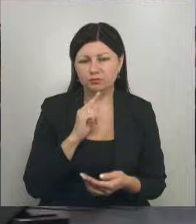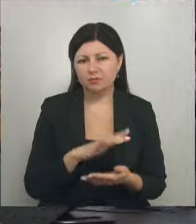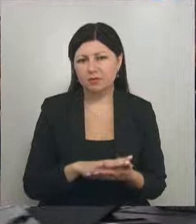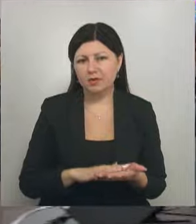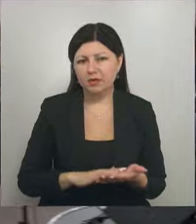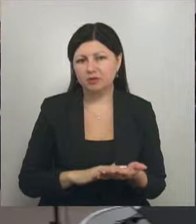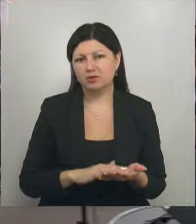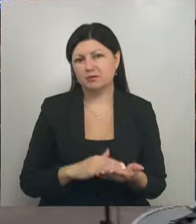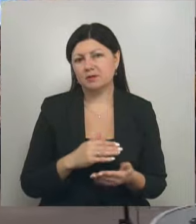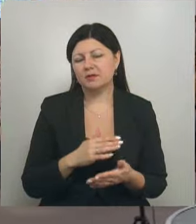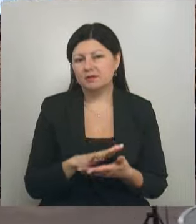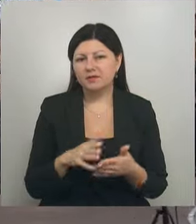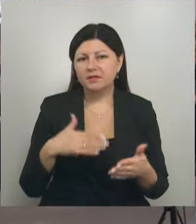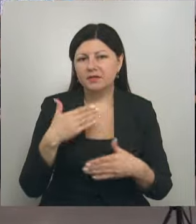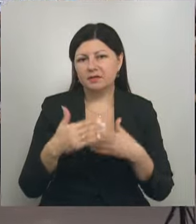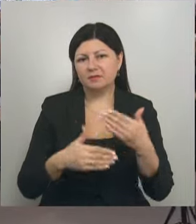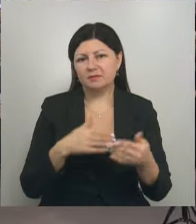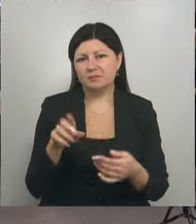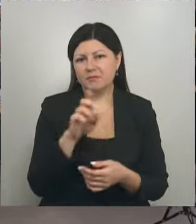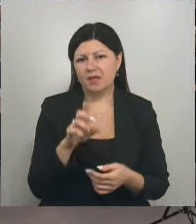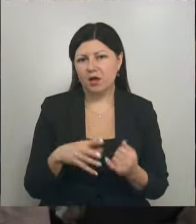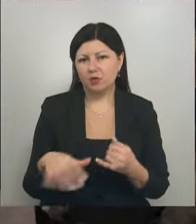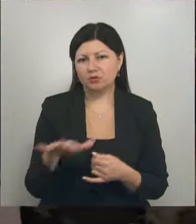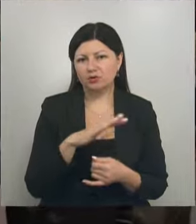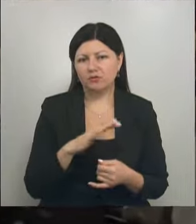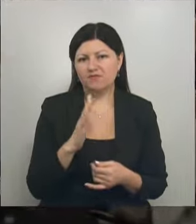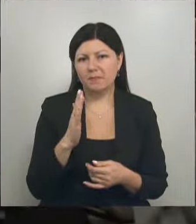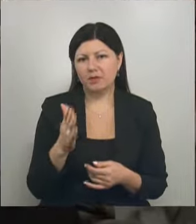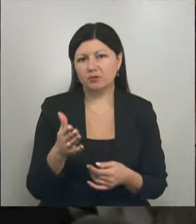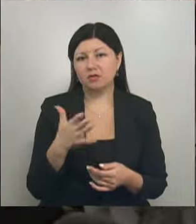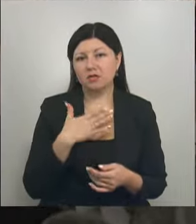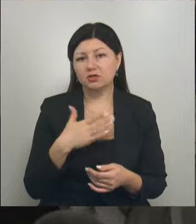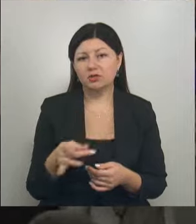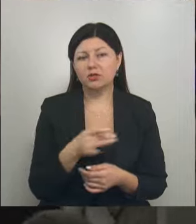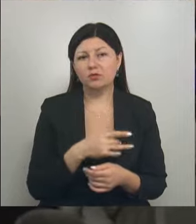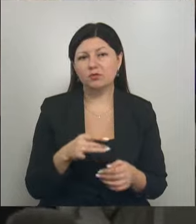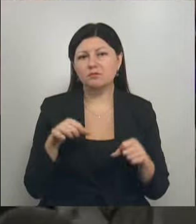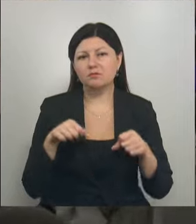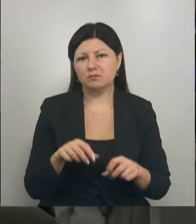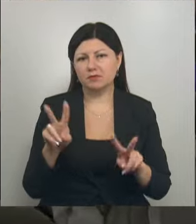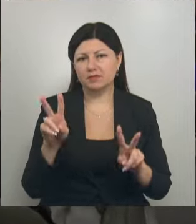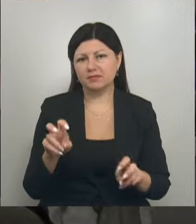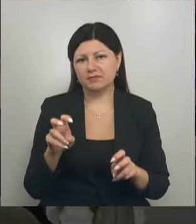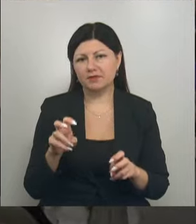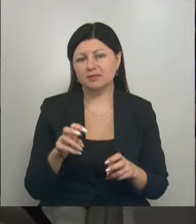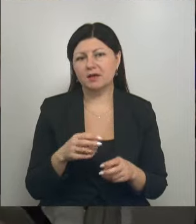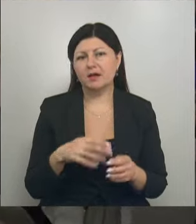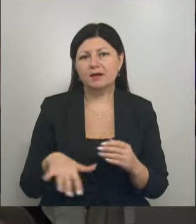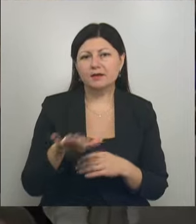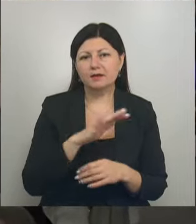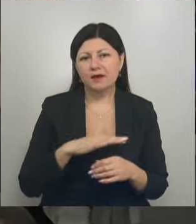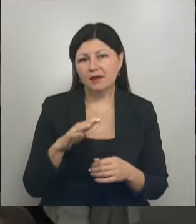продолжают двигать белгородчину вперед. Наш регион по праву называется краем горняков и